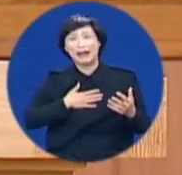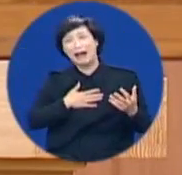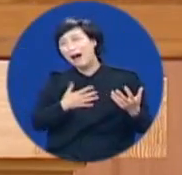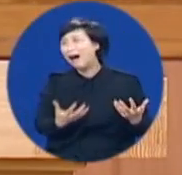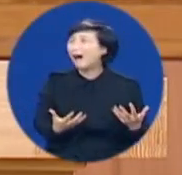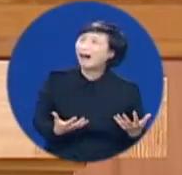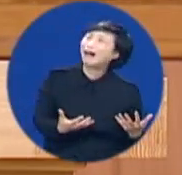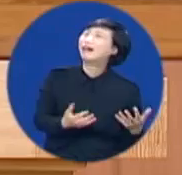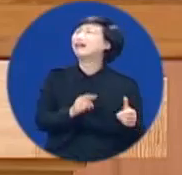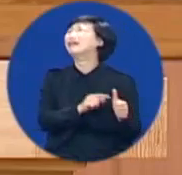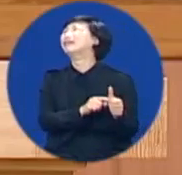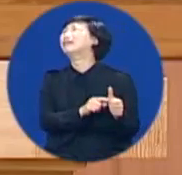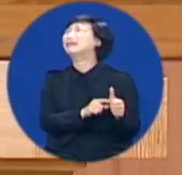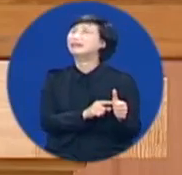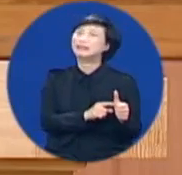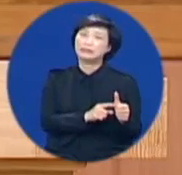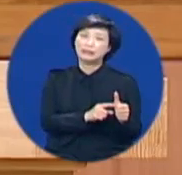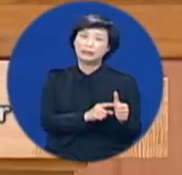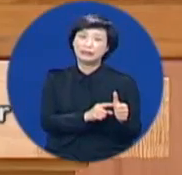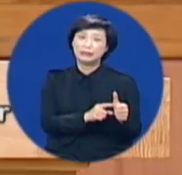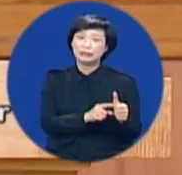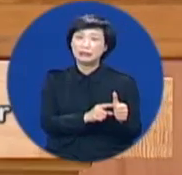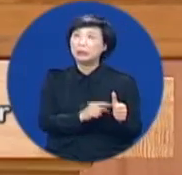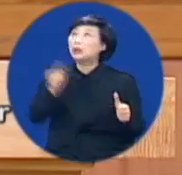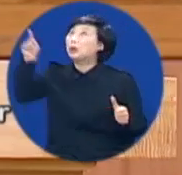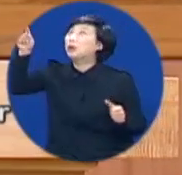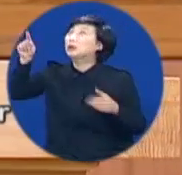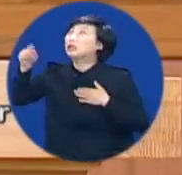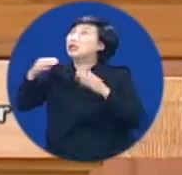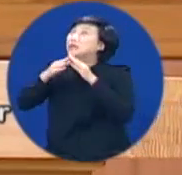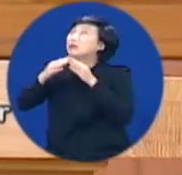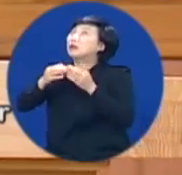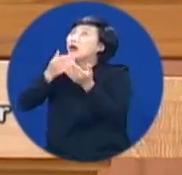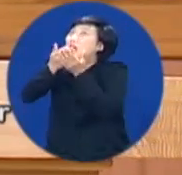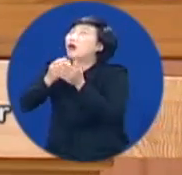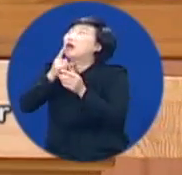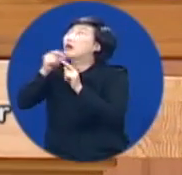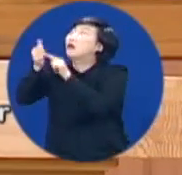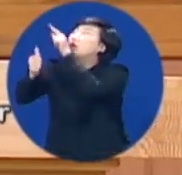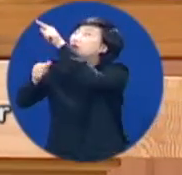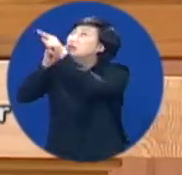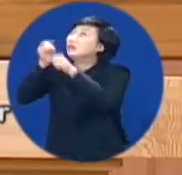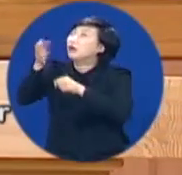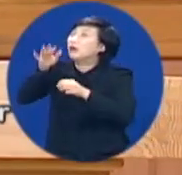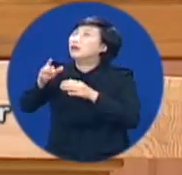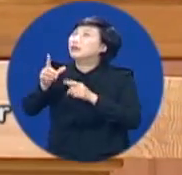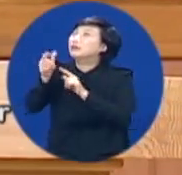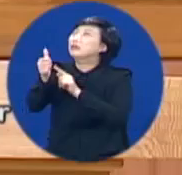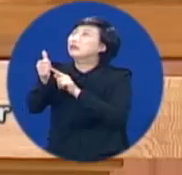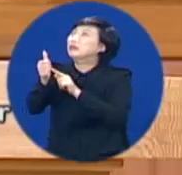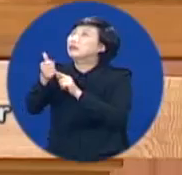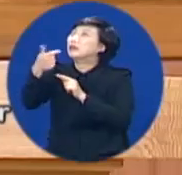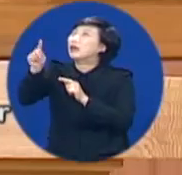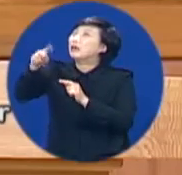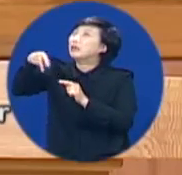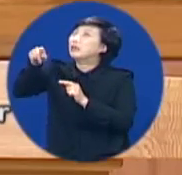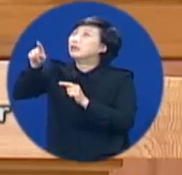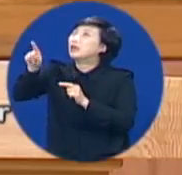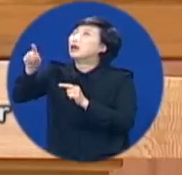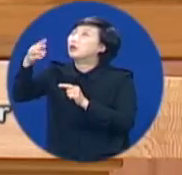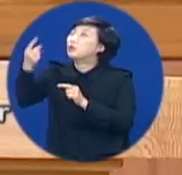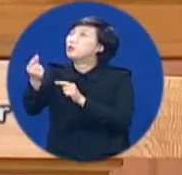미치겠습니다. 내 집에서 얻어먹던 굳이 나사로의 손끝에 물 좀